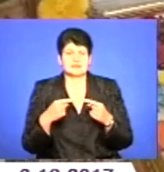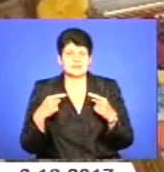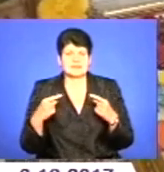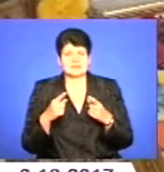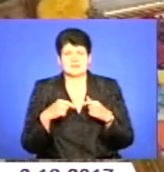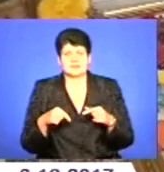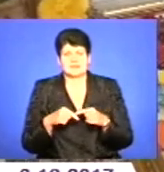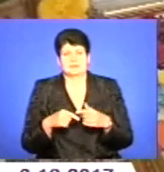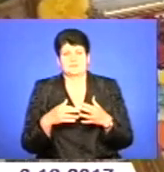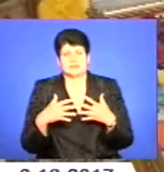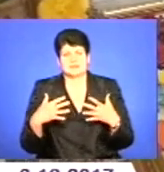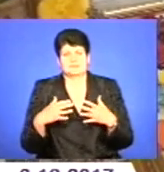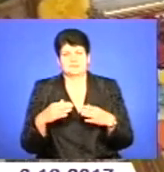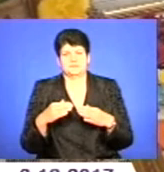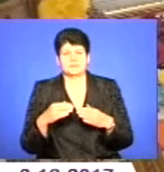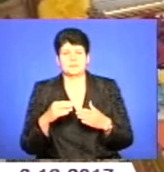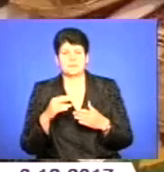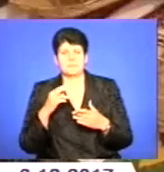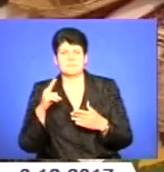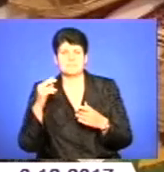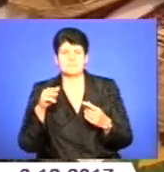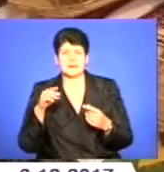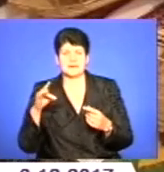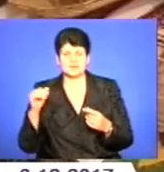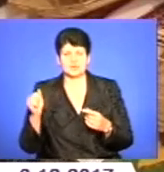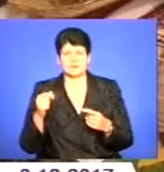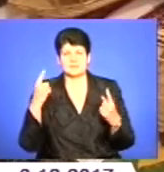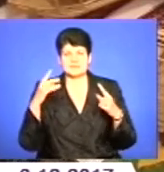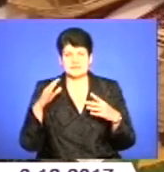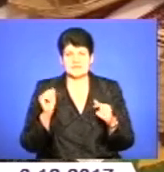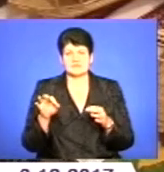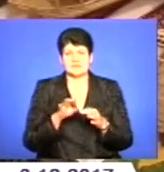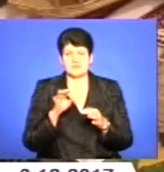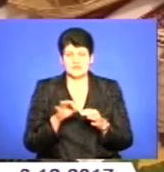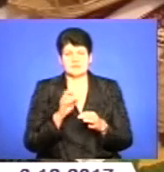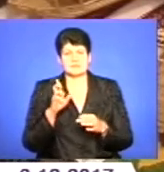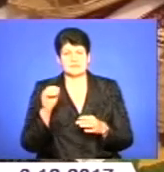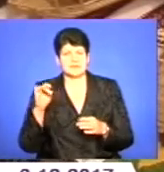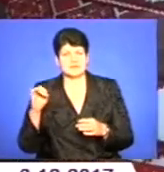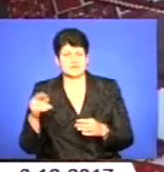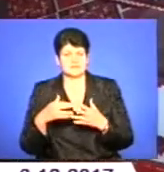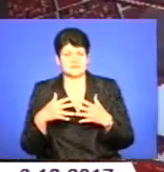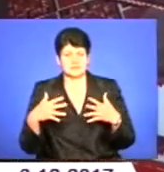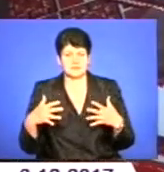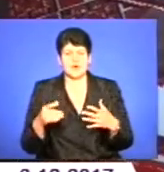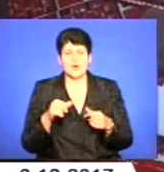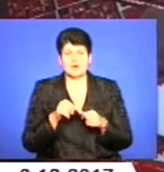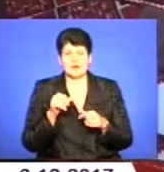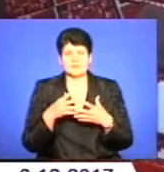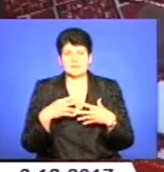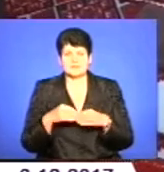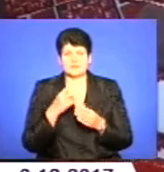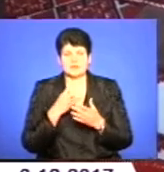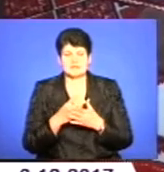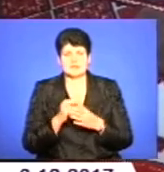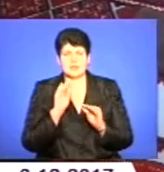види декоративно-прикладного мистецтва, зокрема вишивку, бісероплетіння, малювання, ліплення. Окремі сім'ї демонстрували колекції.